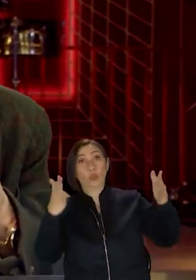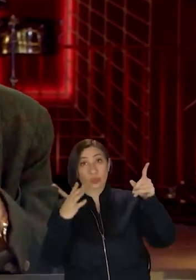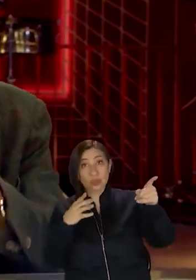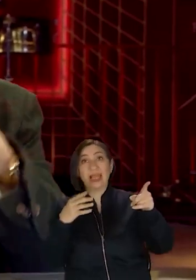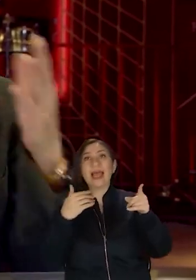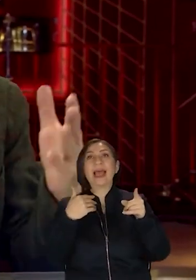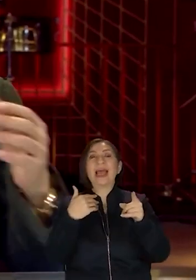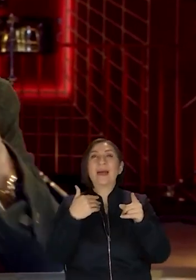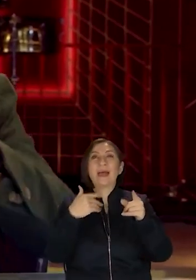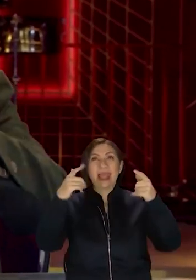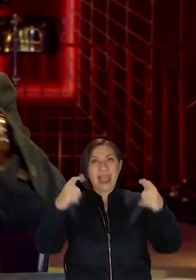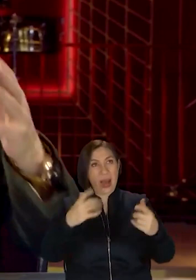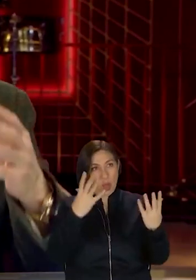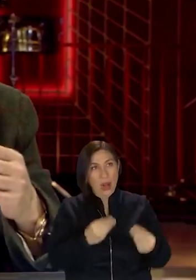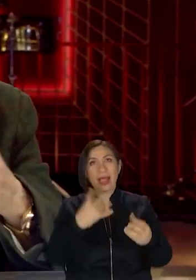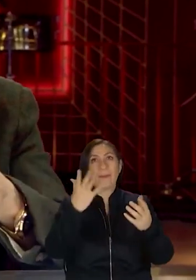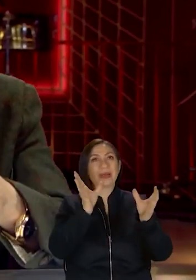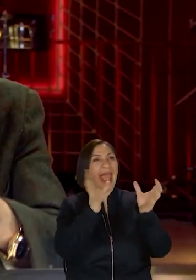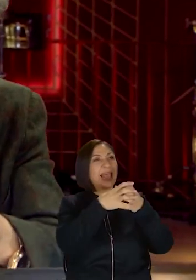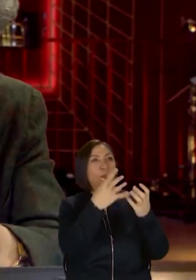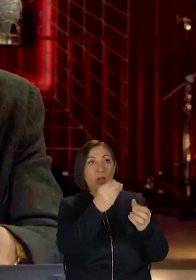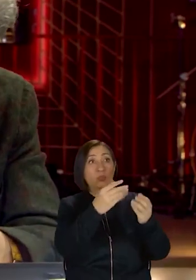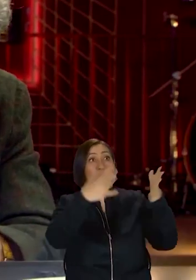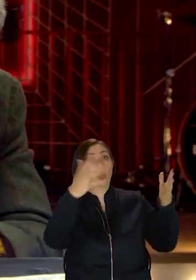de. Yani hem alan olarak hem kadro olarak